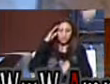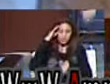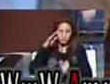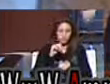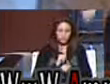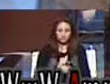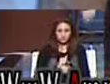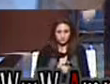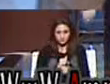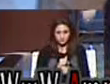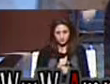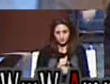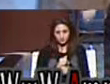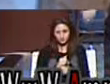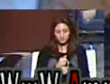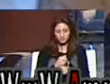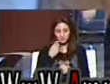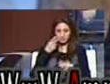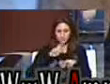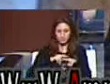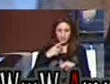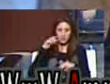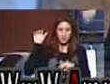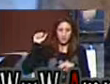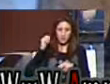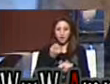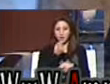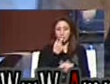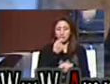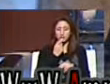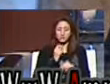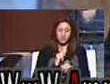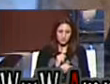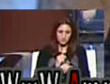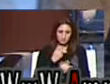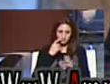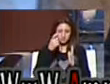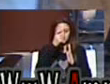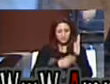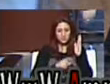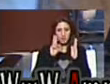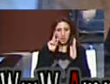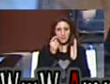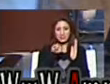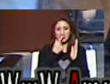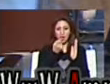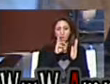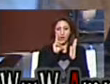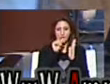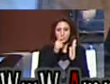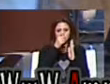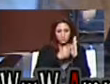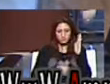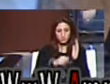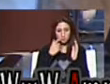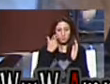صاحب الحضانه شكرا جزيلا. نقابه الصيادله اكدت النهارده ان وزاره الصحه بعتت لها قائمه 25 مستحضر دوائب تحتوي على تحذيرات